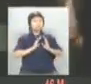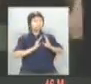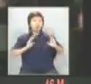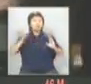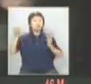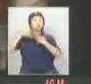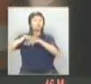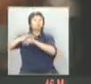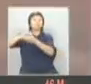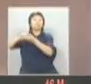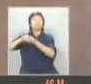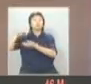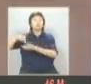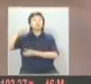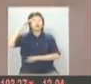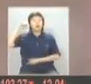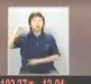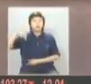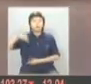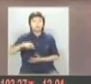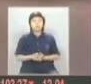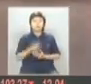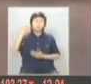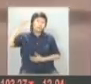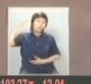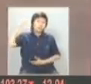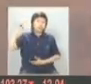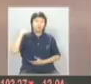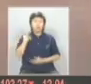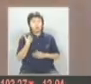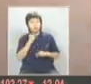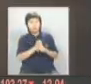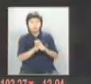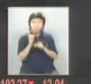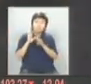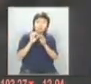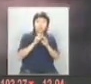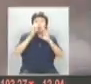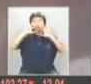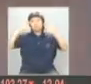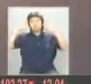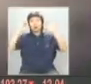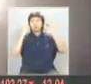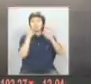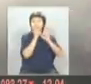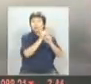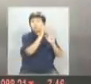ตลอด 42 ปีที่ผ่านมาพนเอกกระดาฟี่บริหารประเทศแบบรัฐบาลปฏิวัตรและไม่มีรฐธรรนุณ